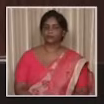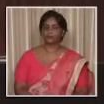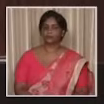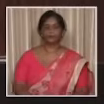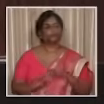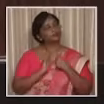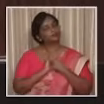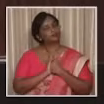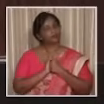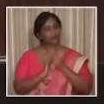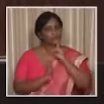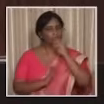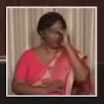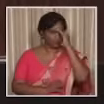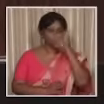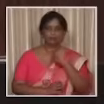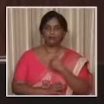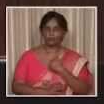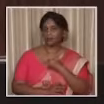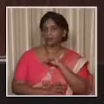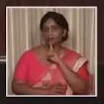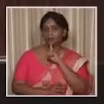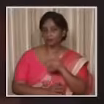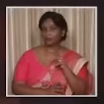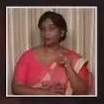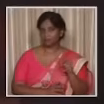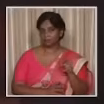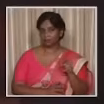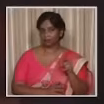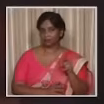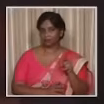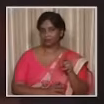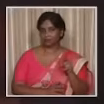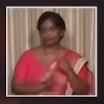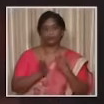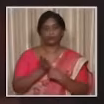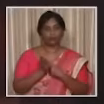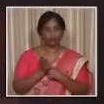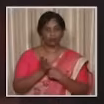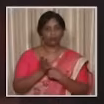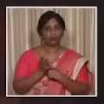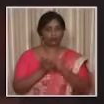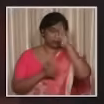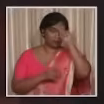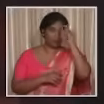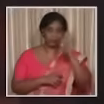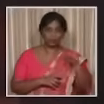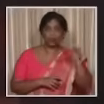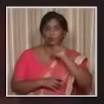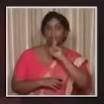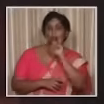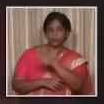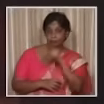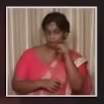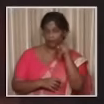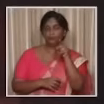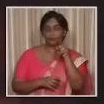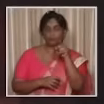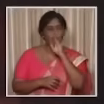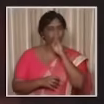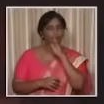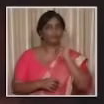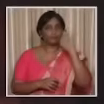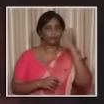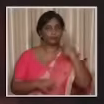ගරු කතානායකතුමනි මමත් ඉල්ලීමක් කරන ඔබතුමාගෙන් රොෂාන් රණසිංහ මැතිතුමා ඉල්ලීමක් කරා විශේෂයෙන්ම